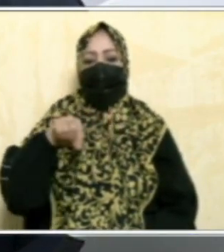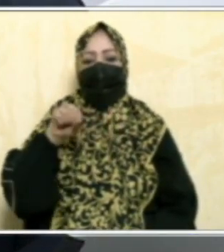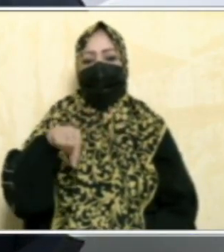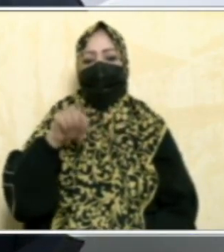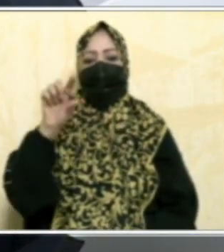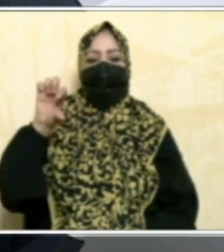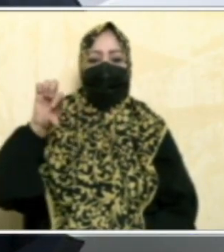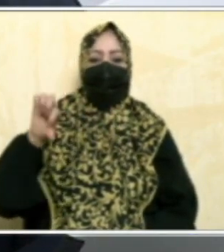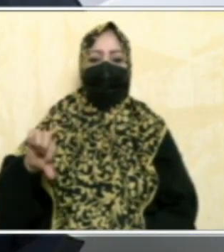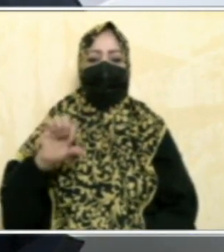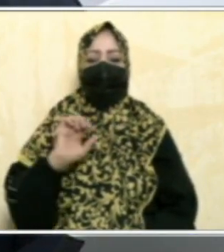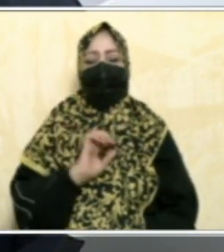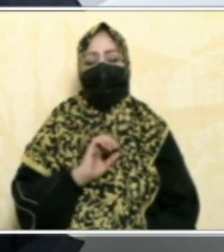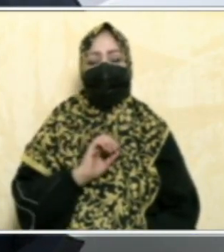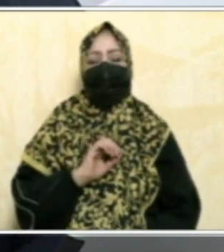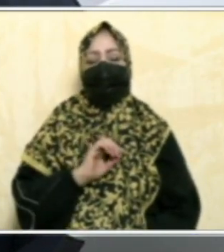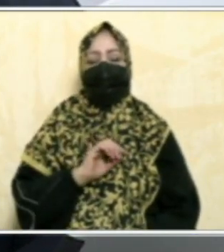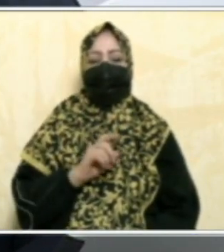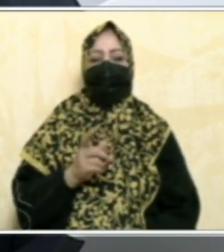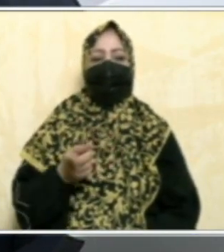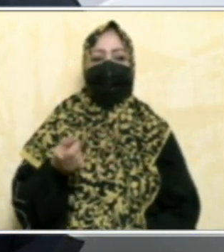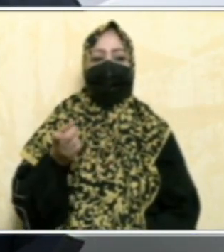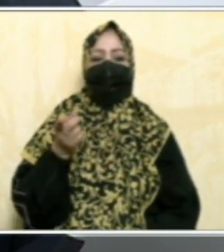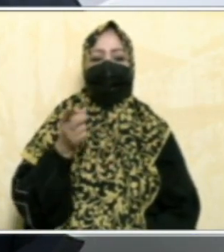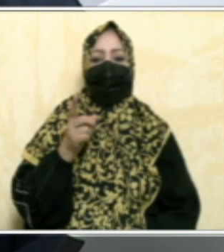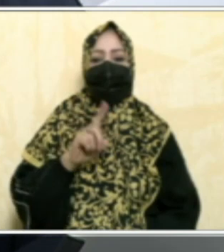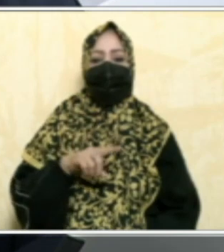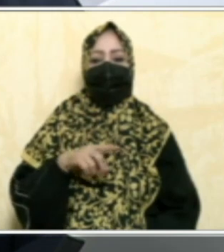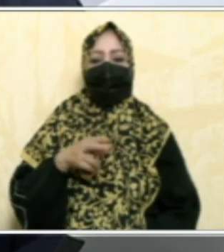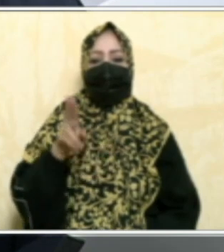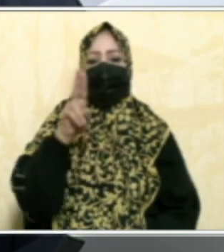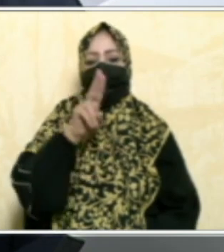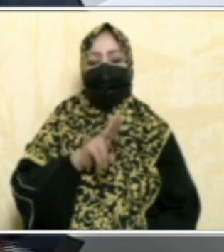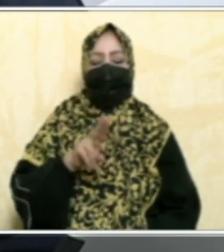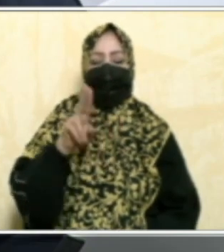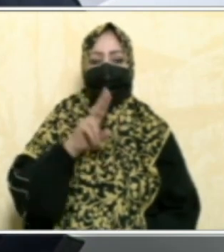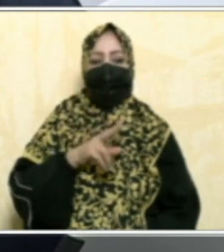وهذا سائل يسأل عن الحجامة يوم الأربعاء.